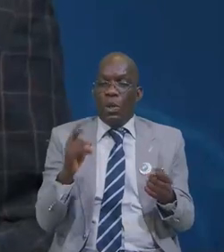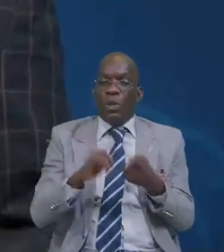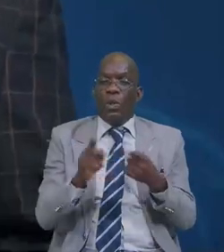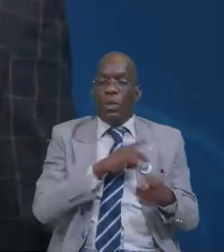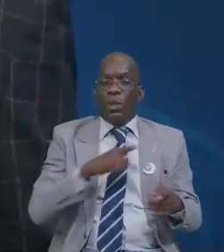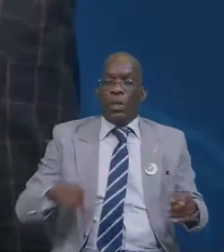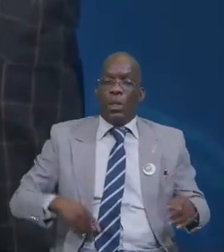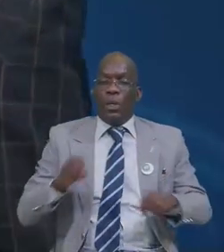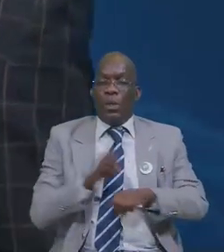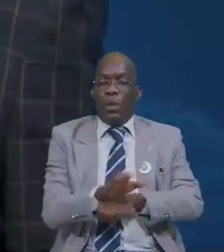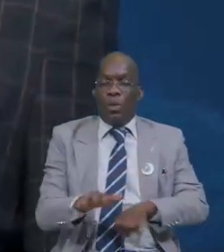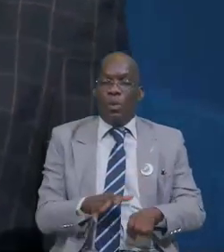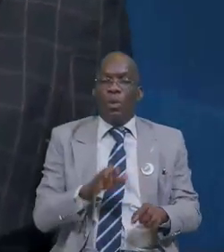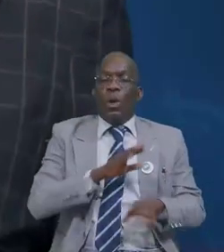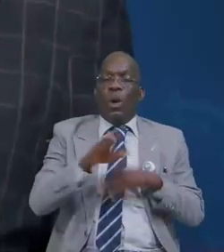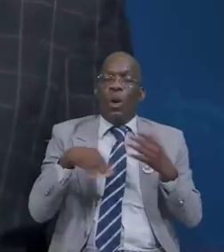Devenir citoyen du royaume maintenant.